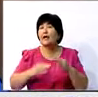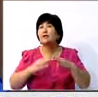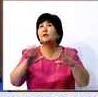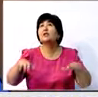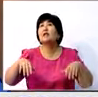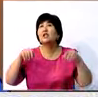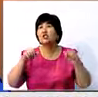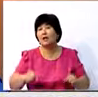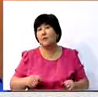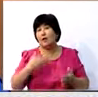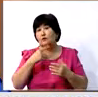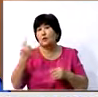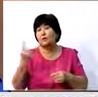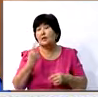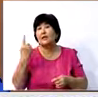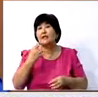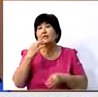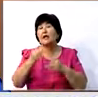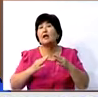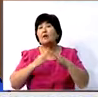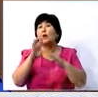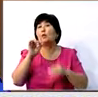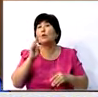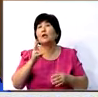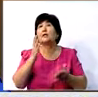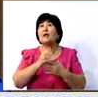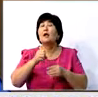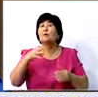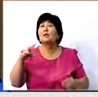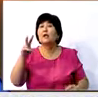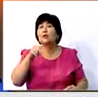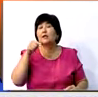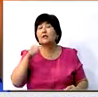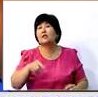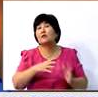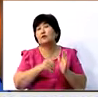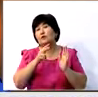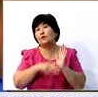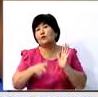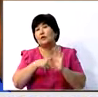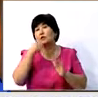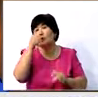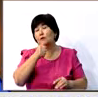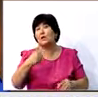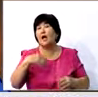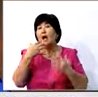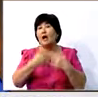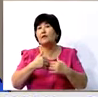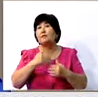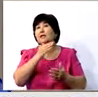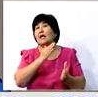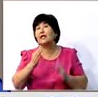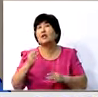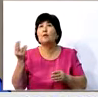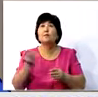держав. Свой первый единственный космический полет «Буран» совершил 15 ноября 1988 года в автоматическом режиме